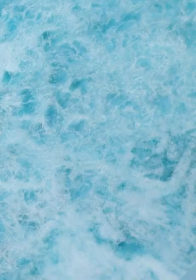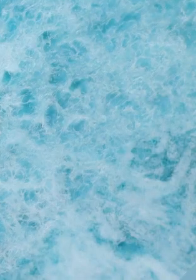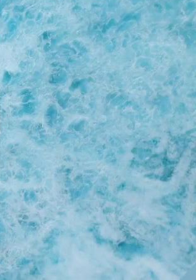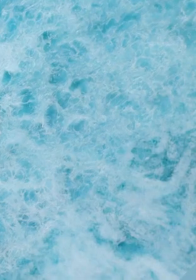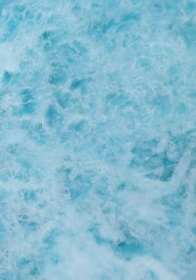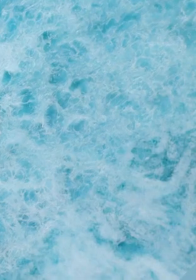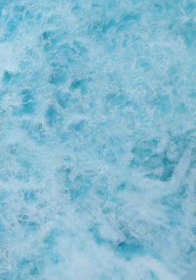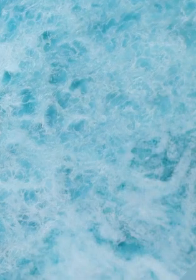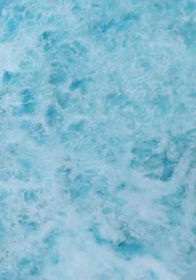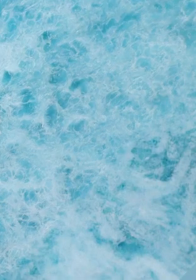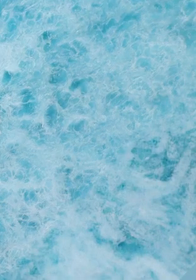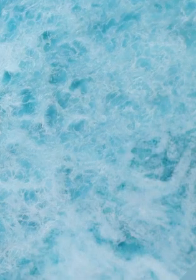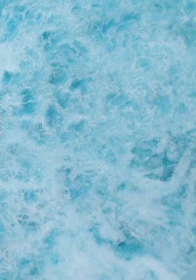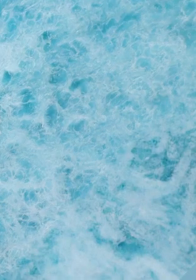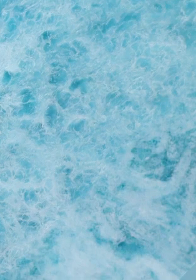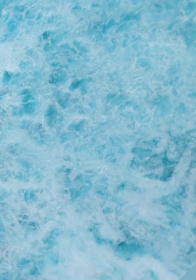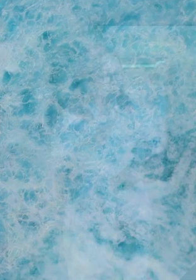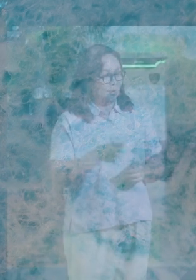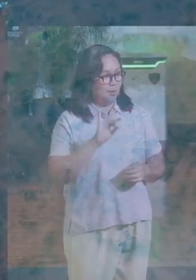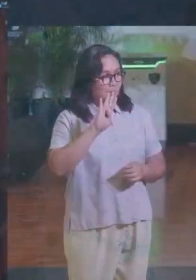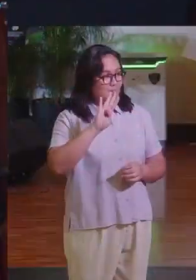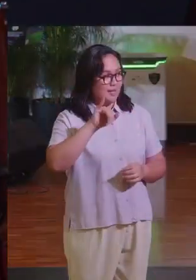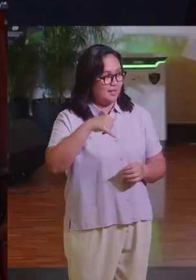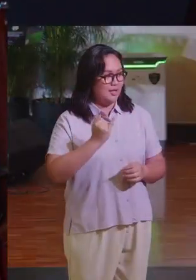Magandang hapon po sa inyong lahat.